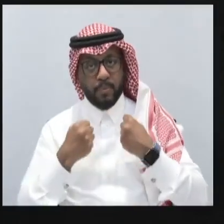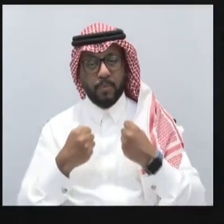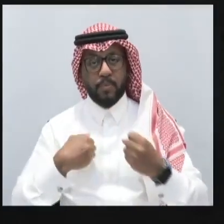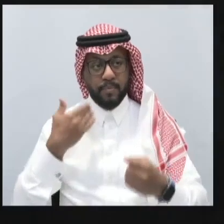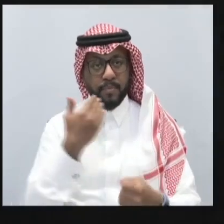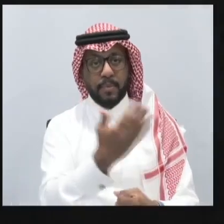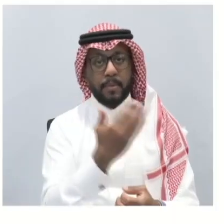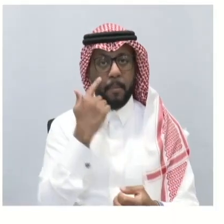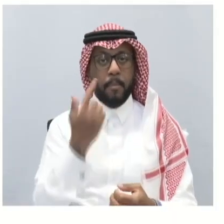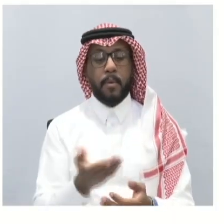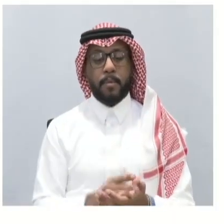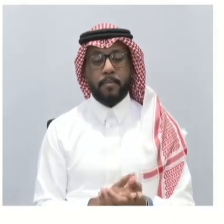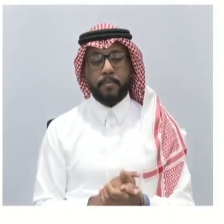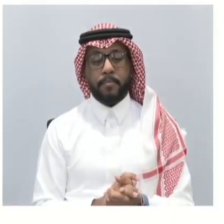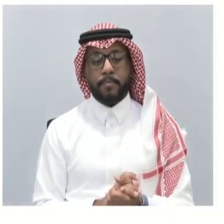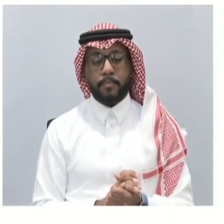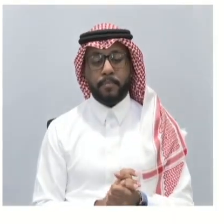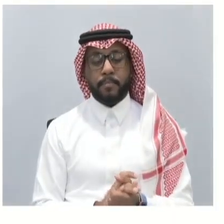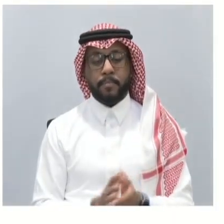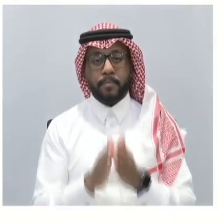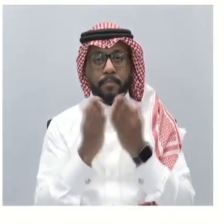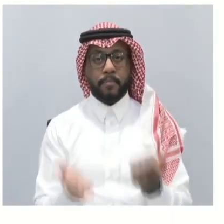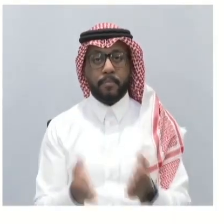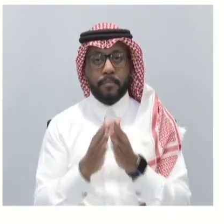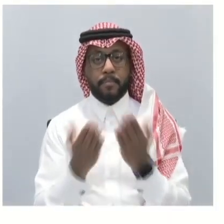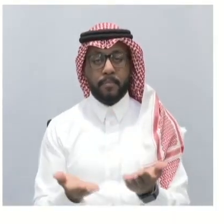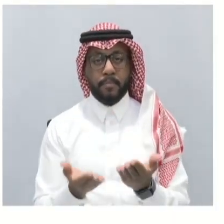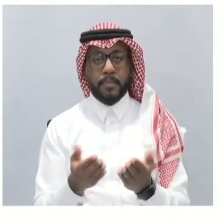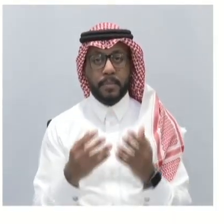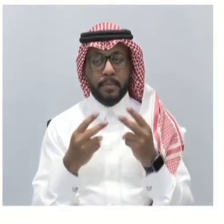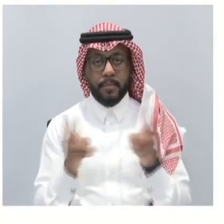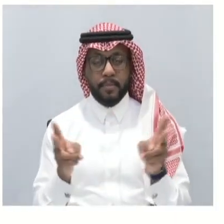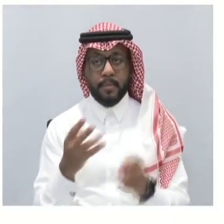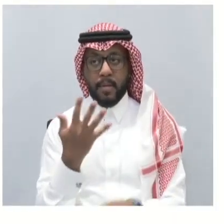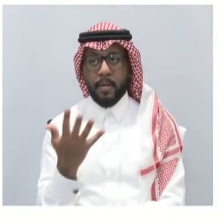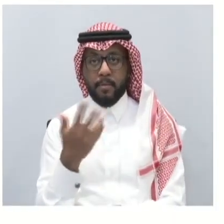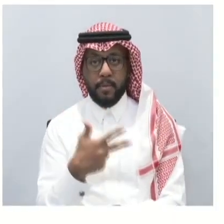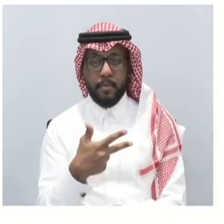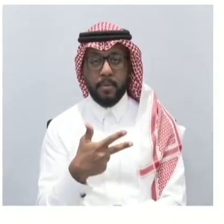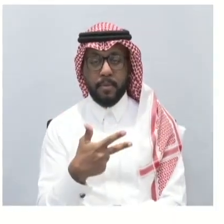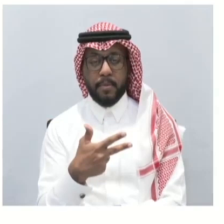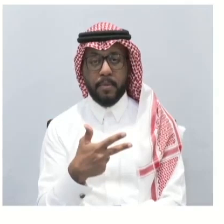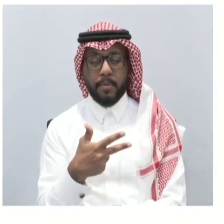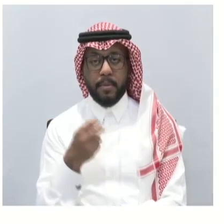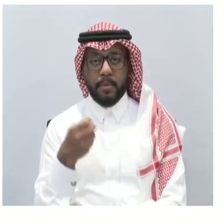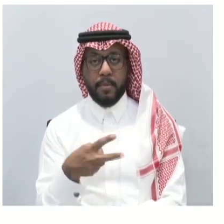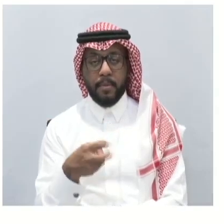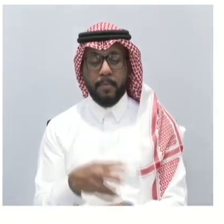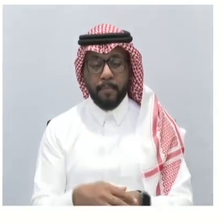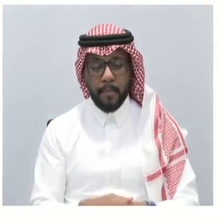حياتها طيب نروح مع بعض بالكتاب بصفحه 85 عندنا النشاط